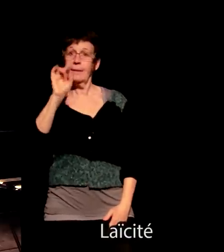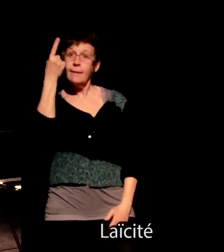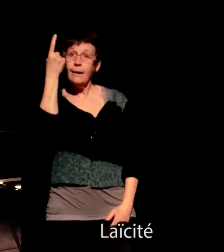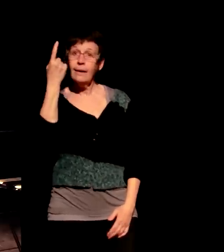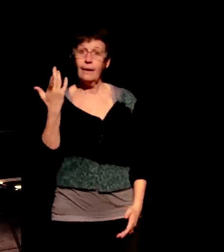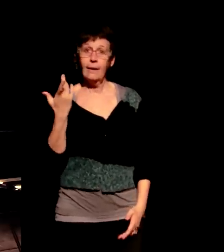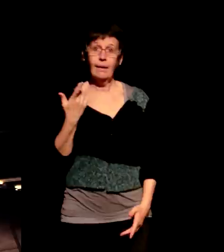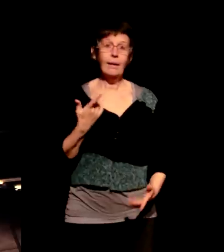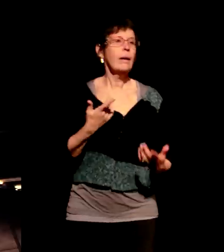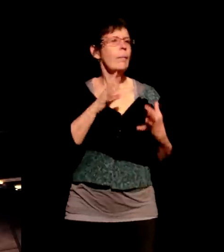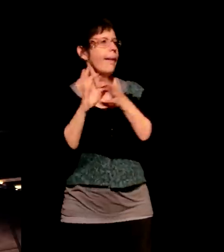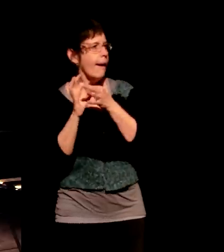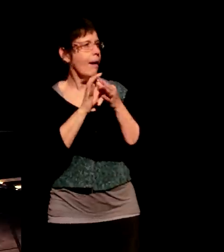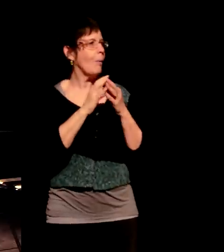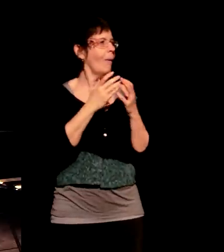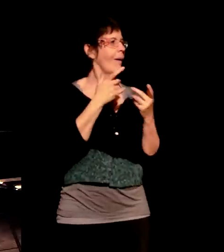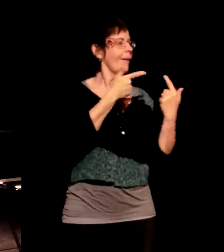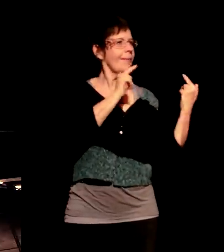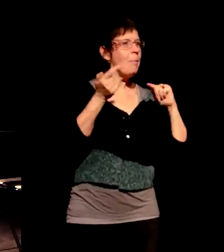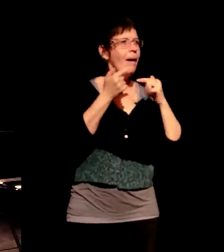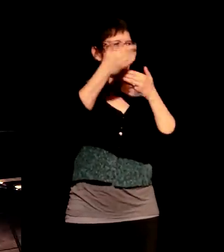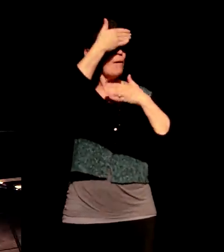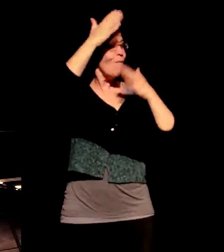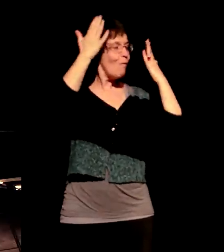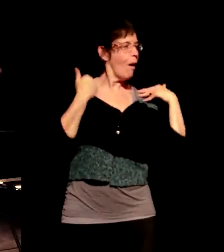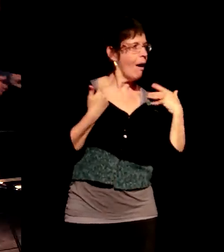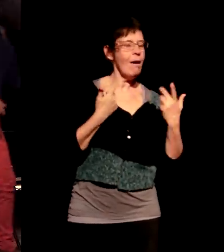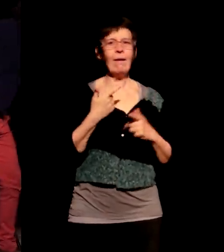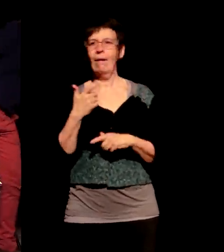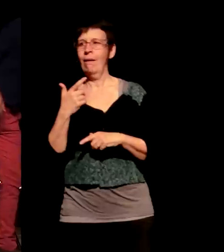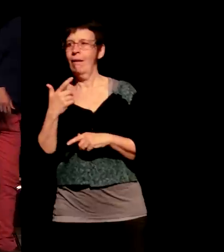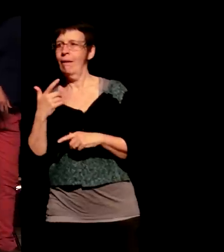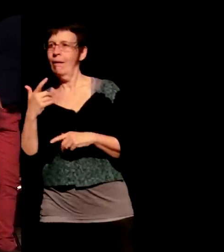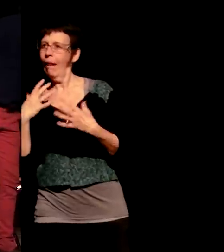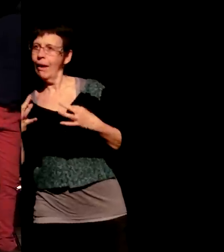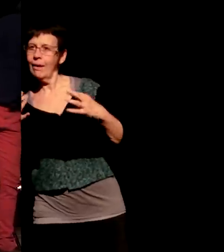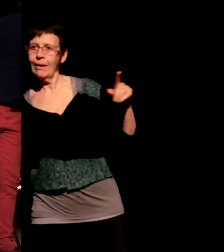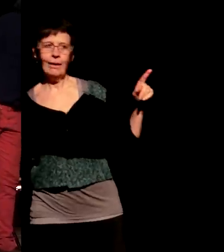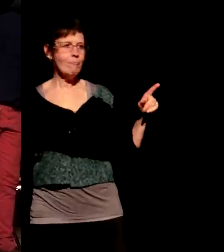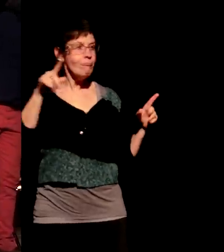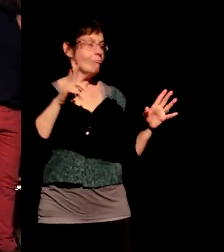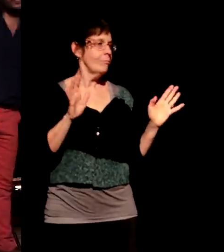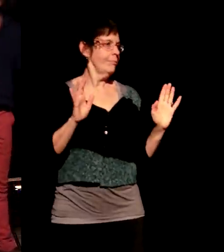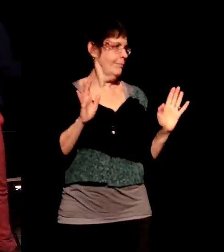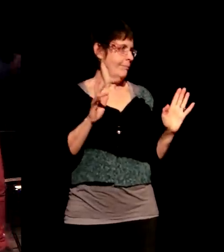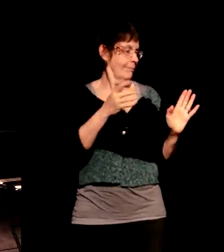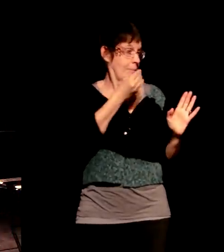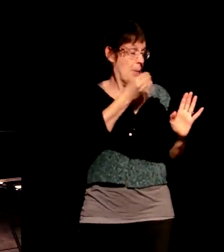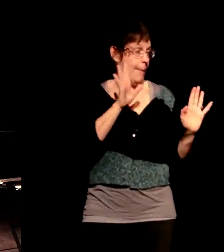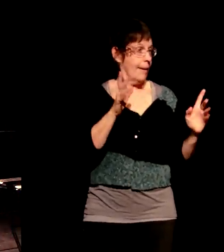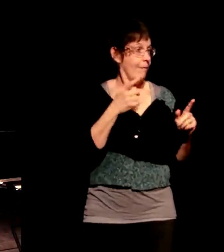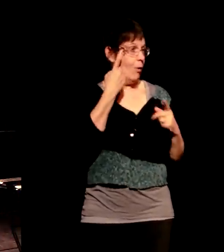d'islamophobie et tout, enfin, le voile, tout ça. Moi, je veux vraiment le prendre sous un autre angle d'attaque. L'article 1 de la loi de